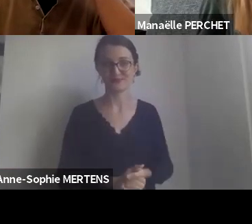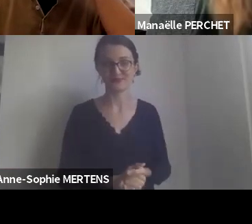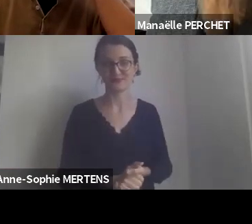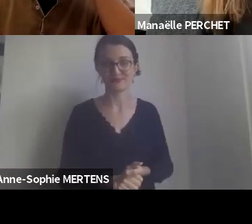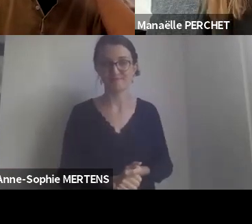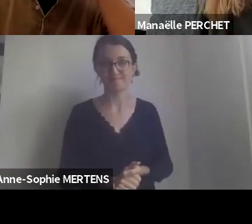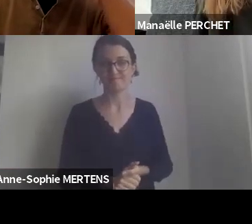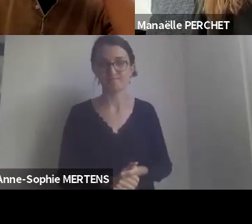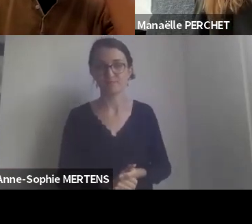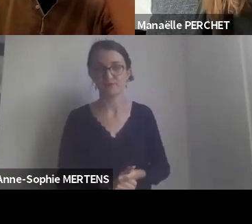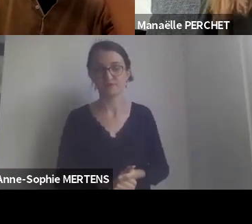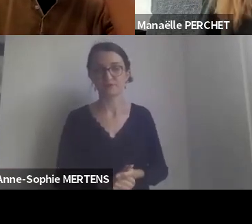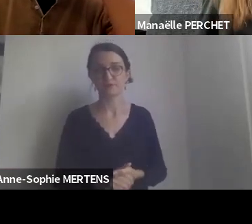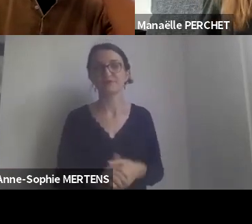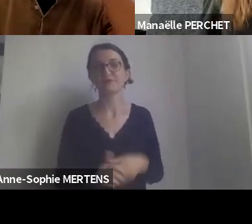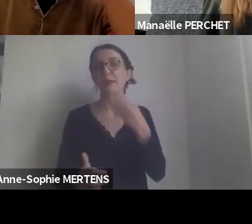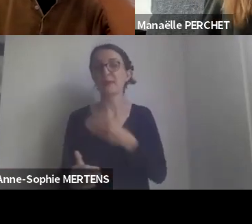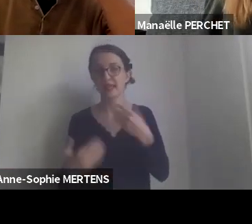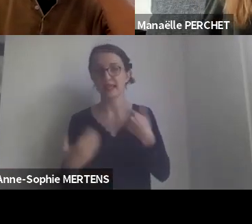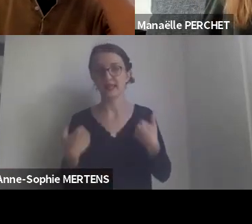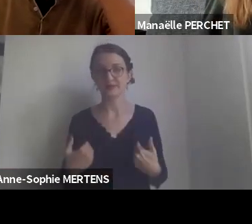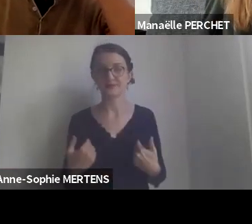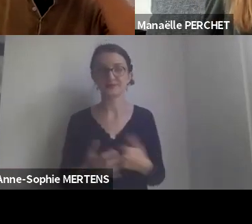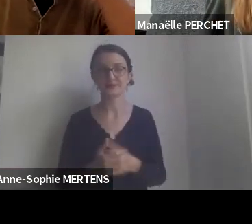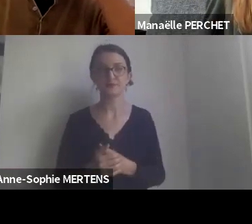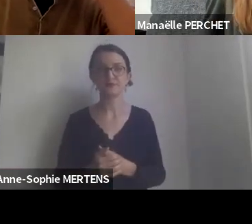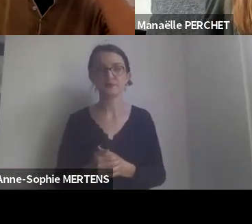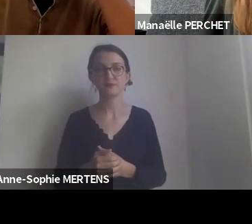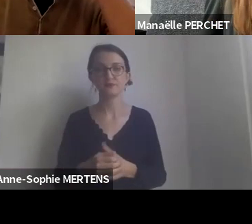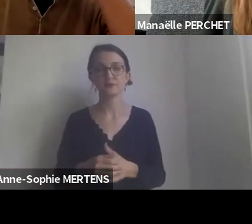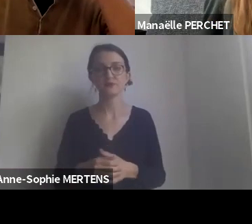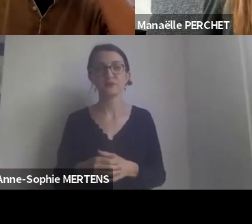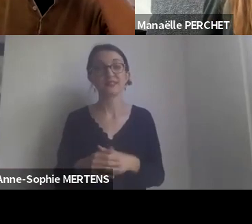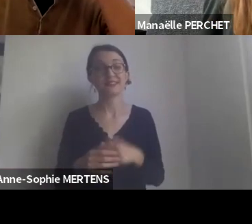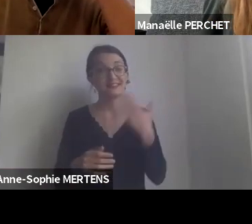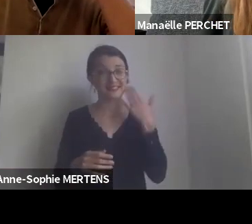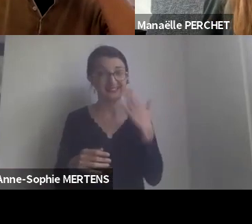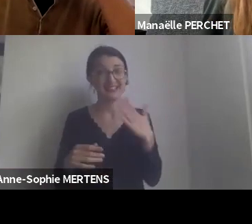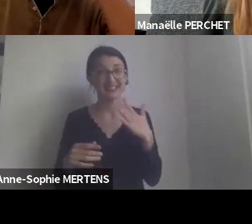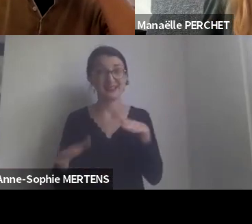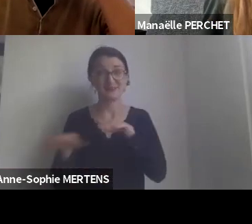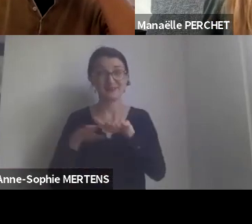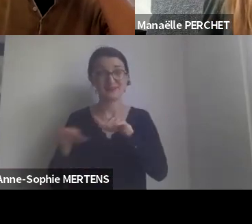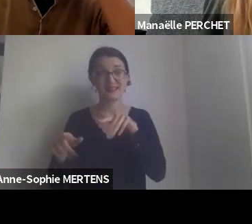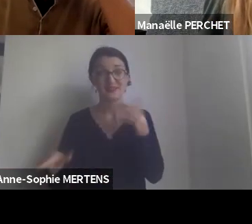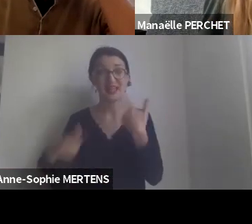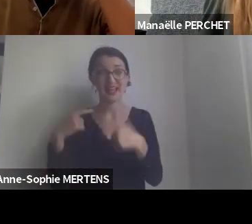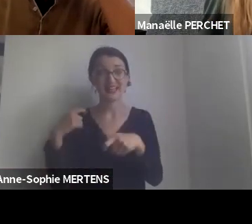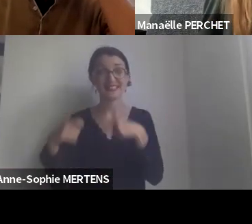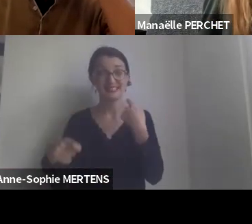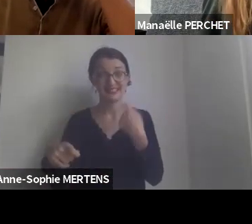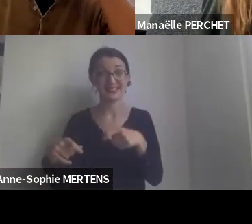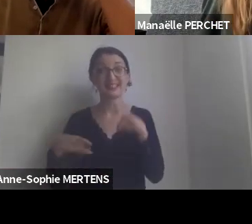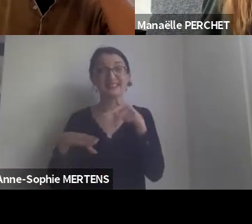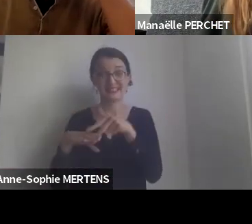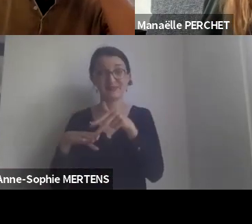De mon côté, en 30 secondes, je répondrai en disant que les tout débuts de l'agilité ont commencé il y a 20 ans, mais dans le milieu IT. Et